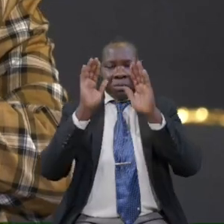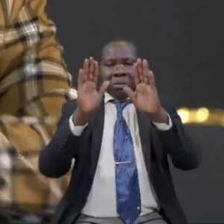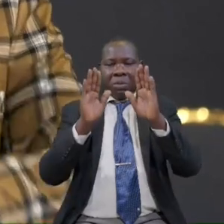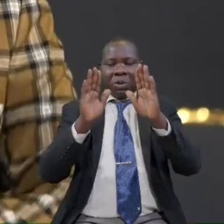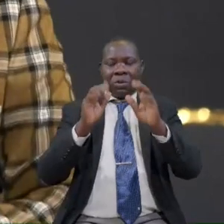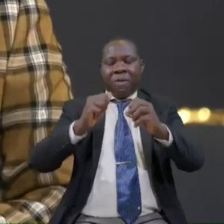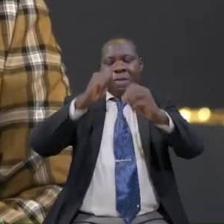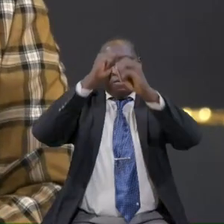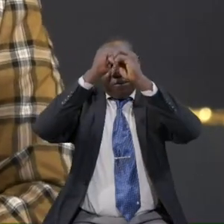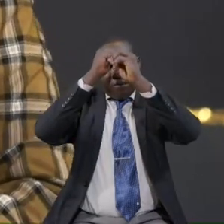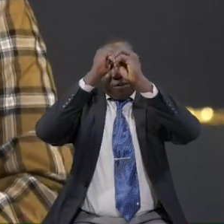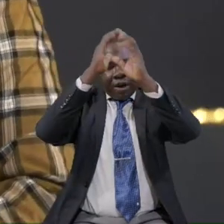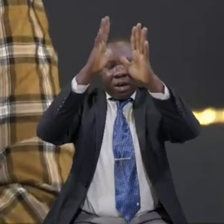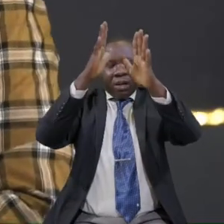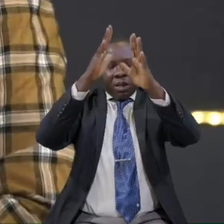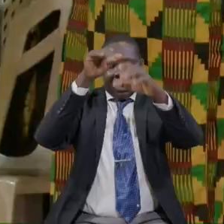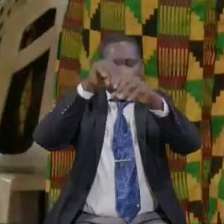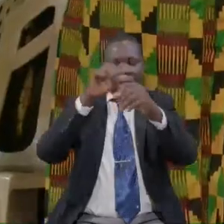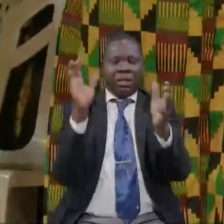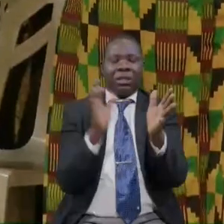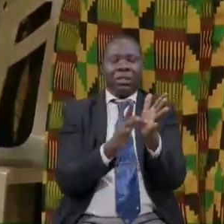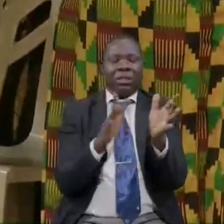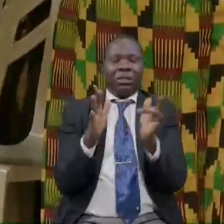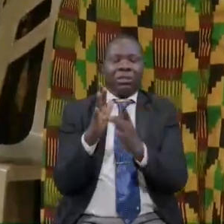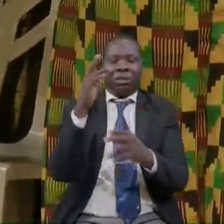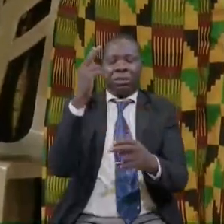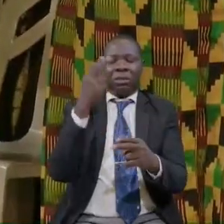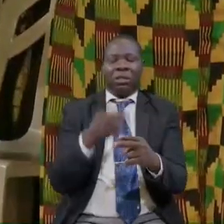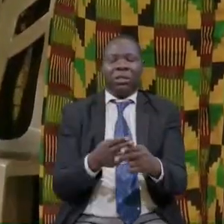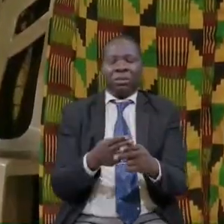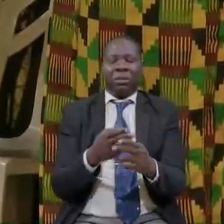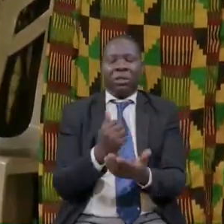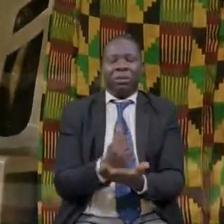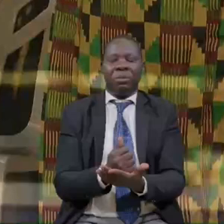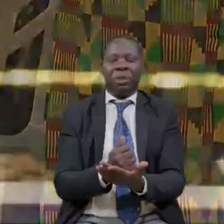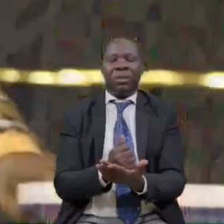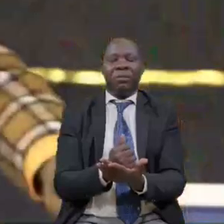Père, au nom de Jésus-Christ,